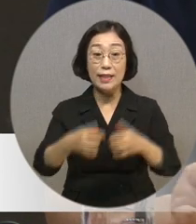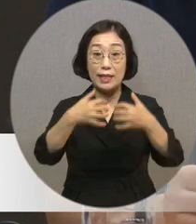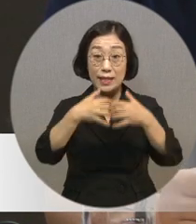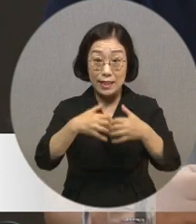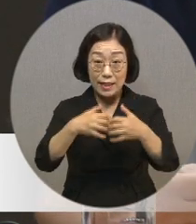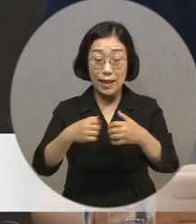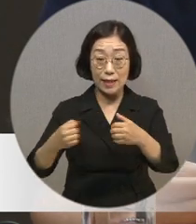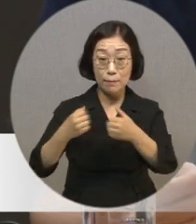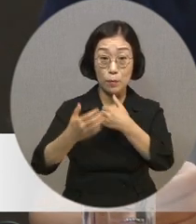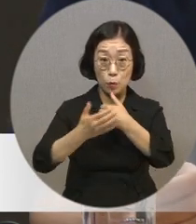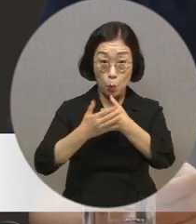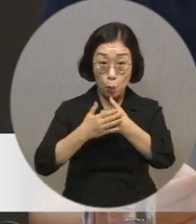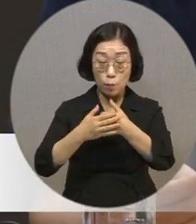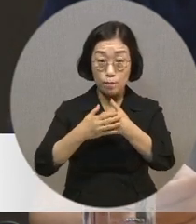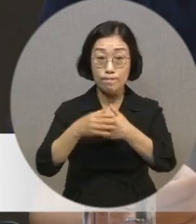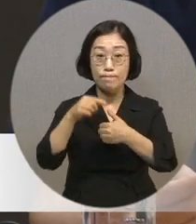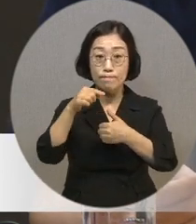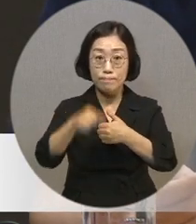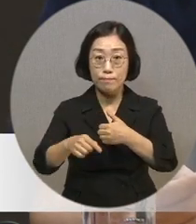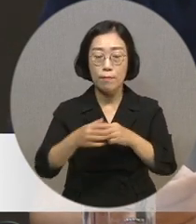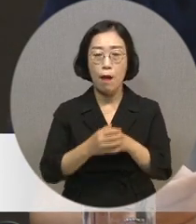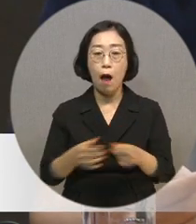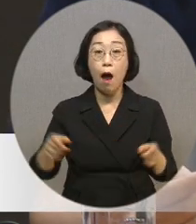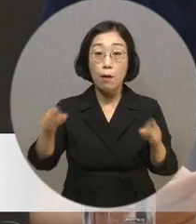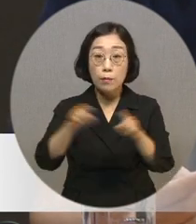동력보조장치와 함께하면 제